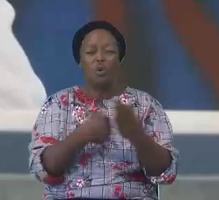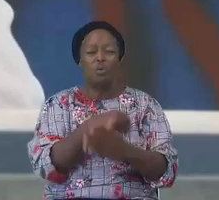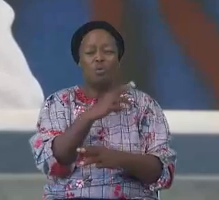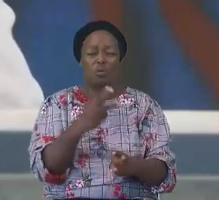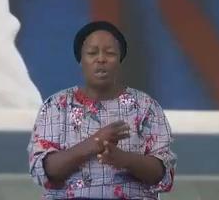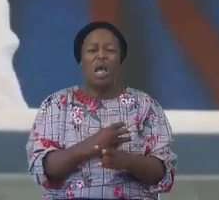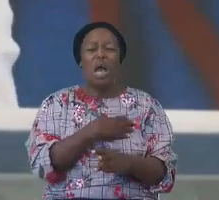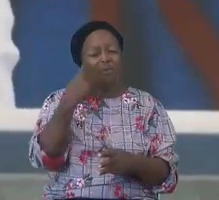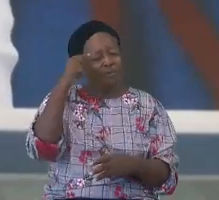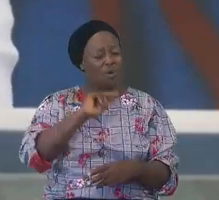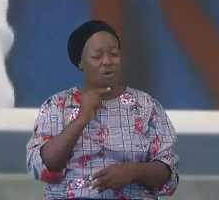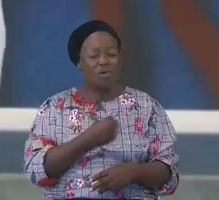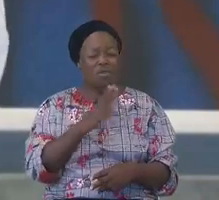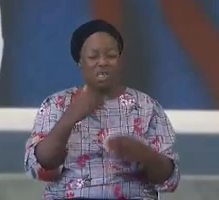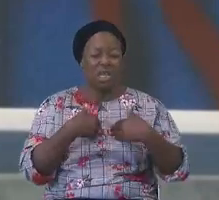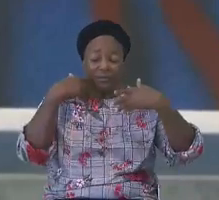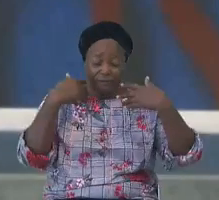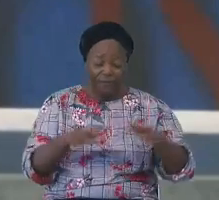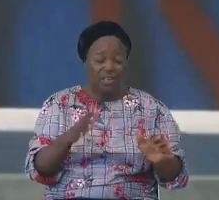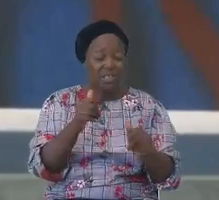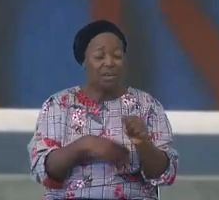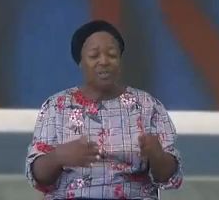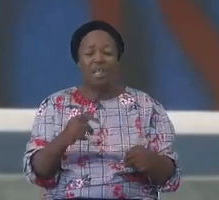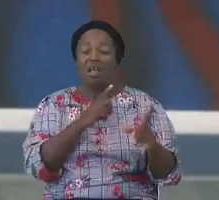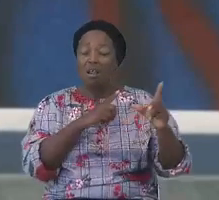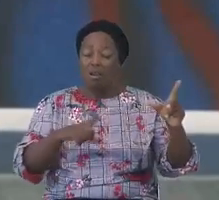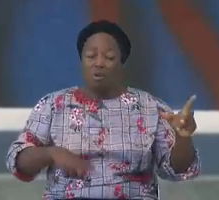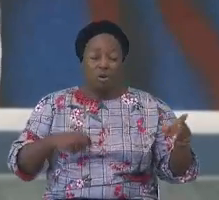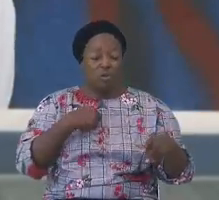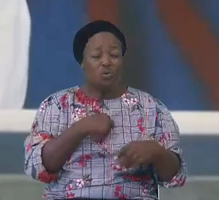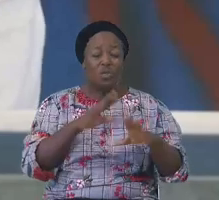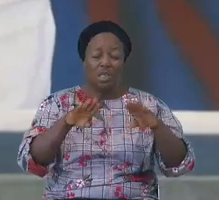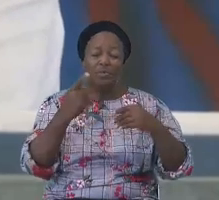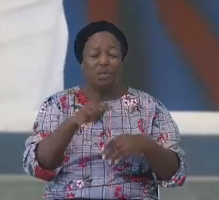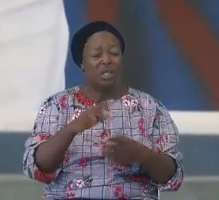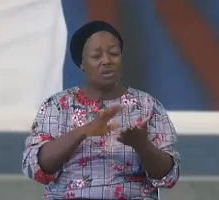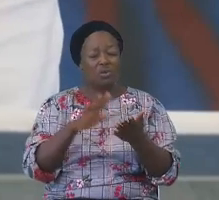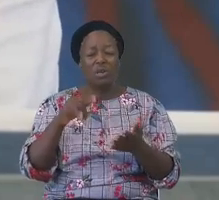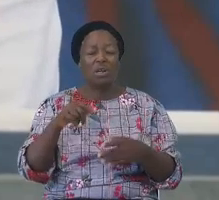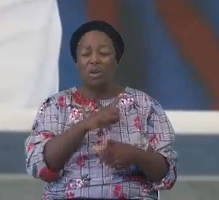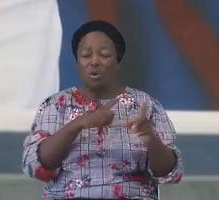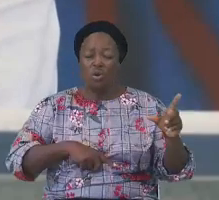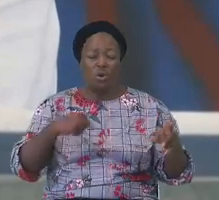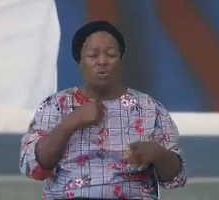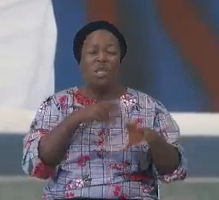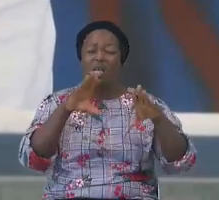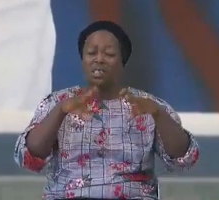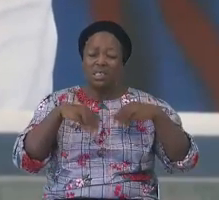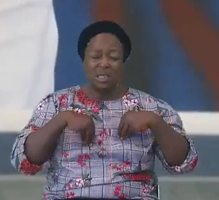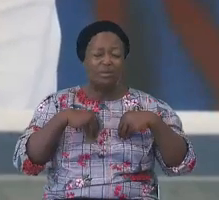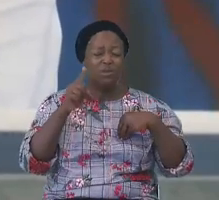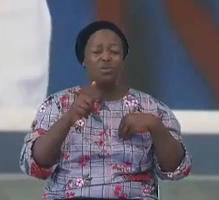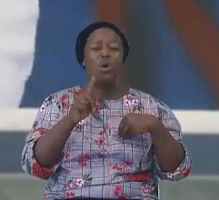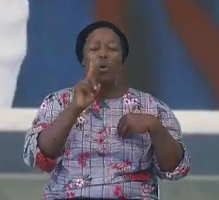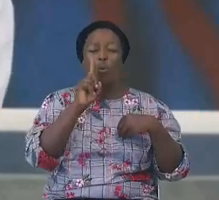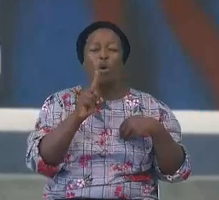satisfait l'exigence du juge de toute la terre pour nous. Il a tout accompli. Seigneur, nous